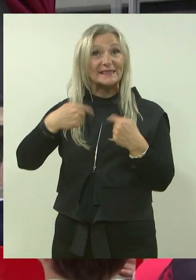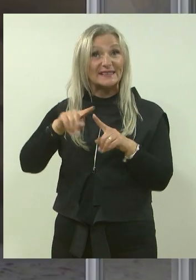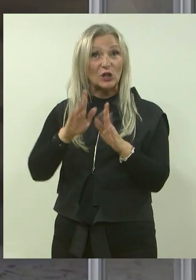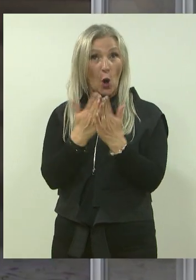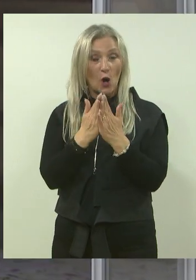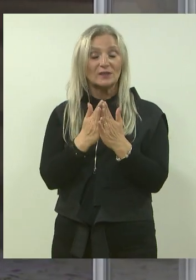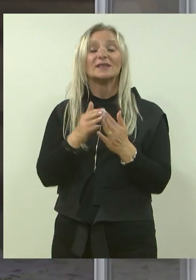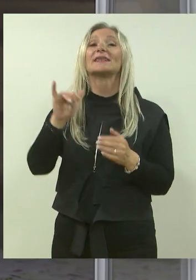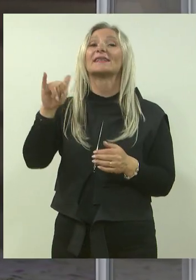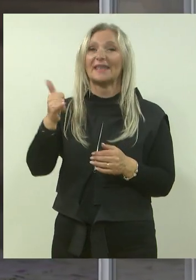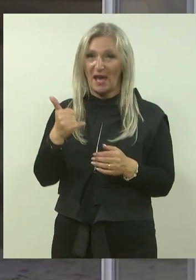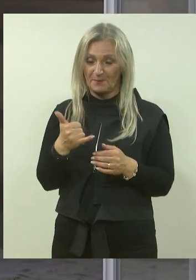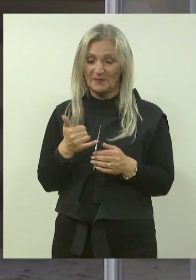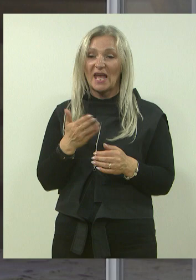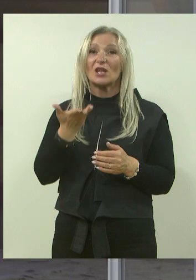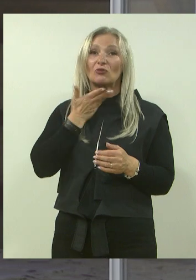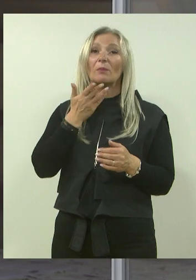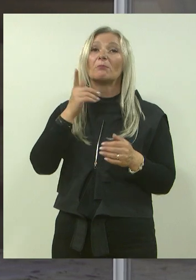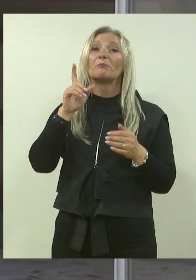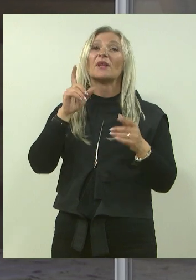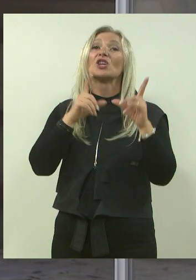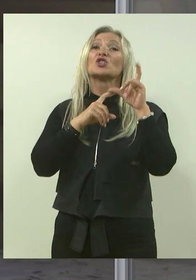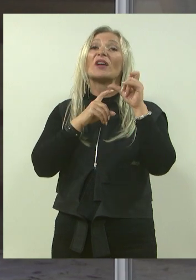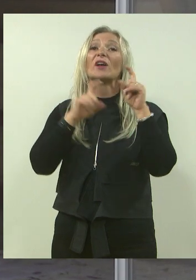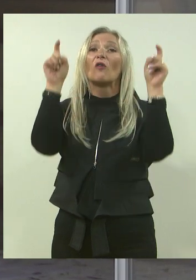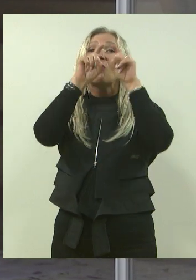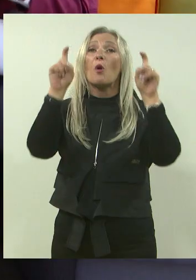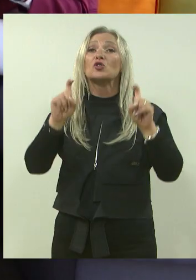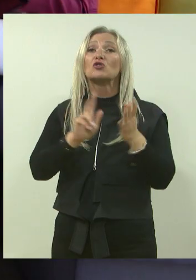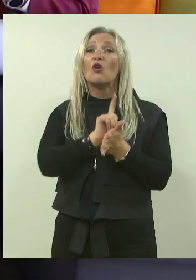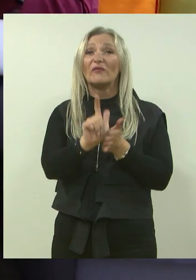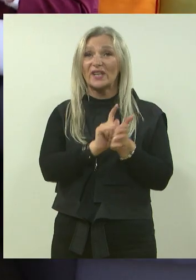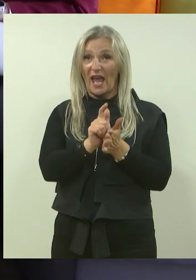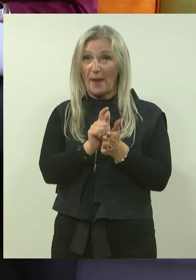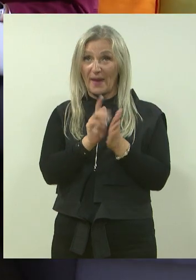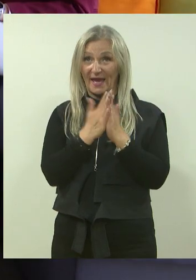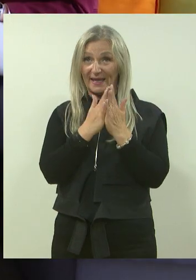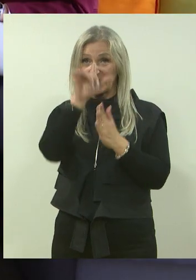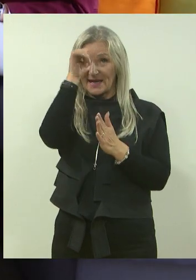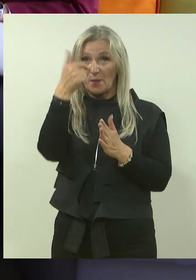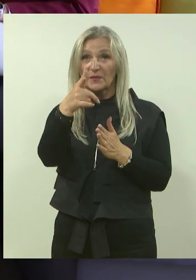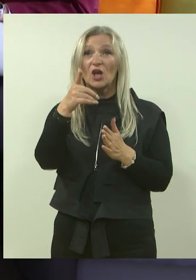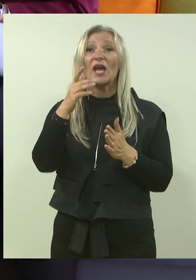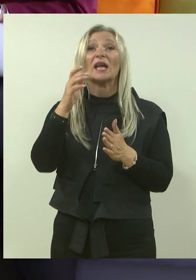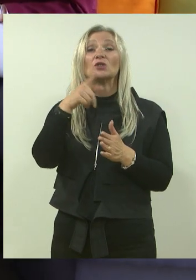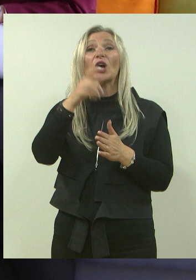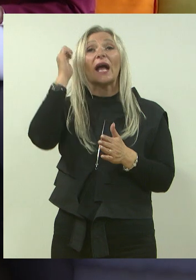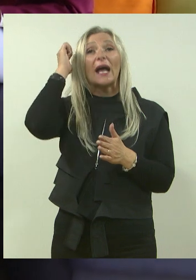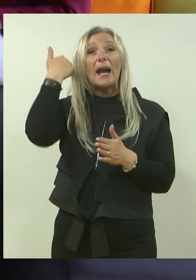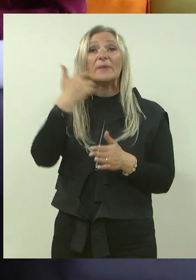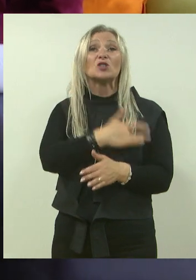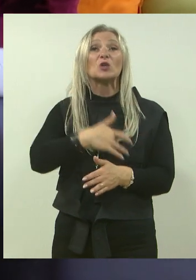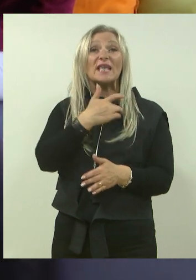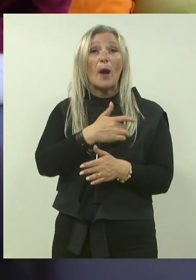Dobio je štefekove božićne cajte. Evo, to je sad izašlo u prosincu. Između ostaloga, tu je i Krapinsko-zagorska županija sufinancirala